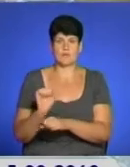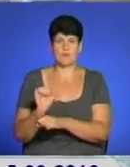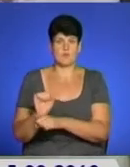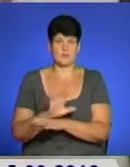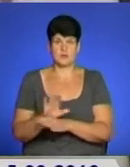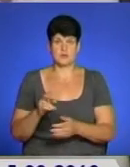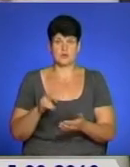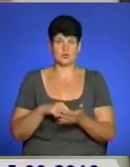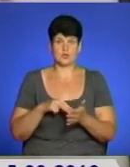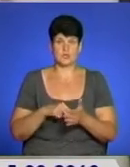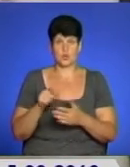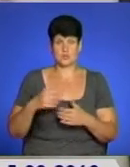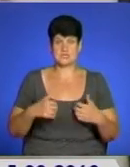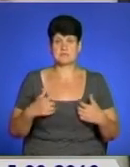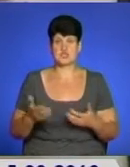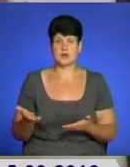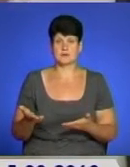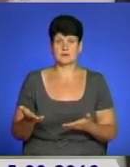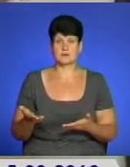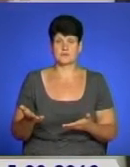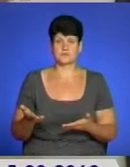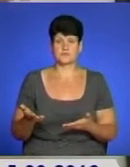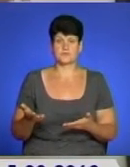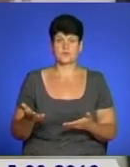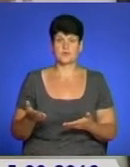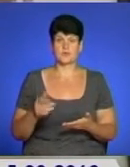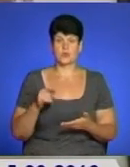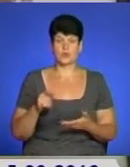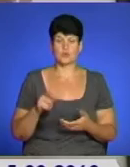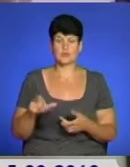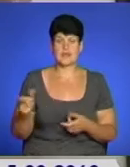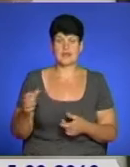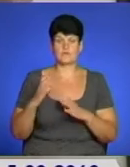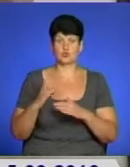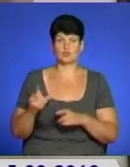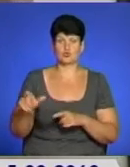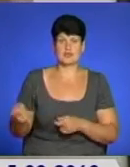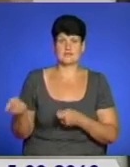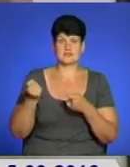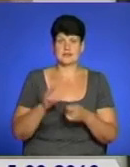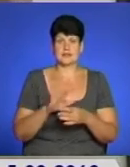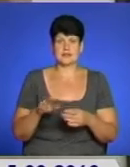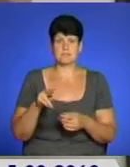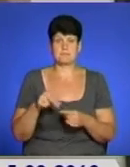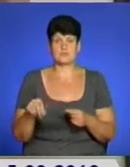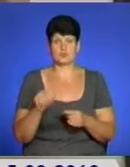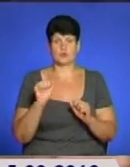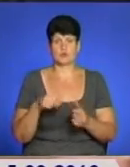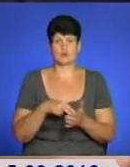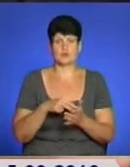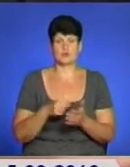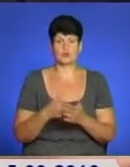люди спішать, тож автобус, щоб люди везуть, а не там він пісок везе, та й може постояти до